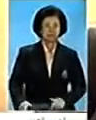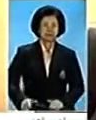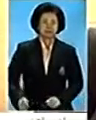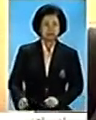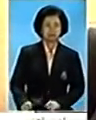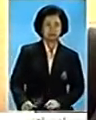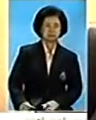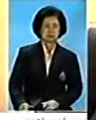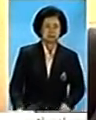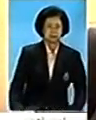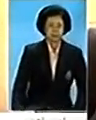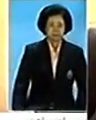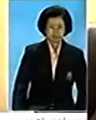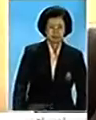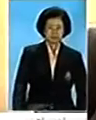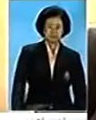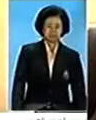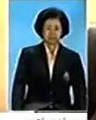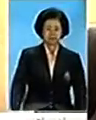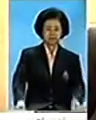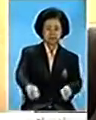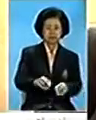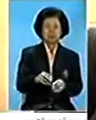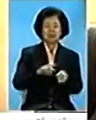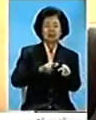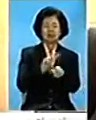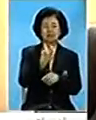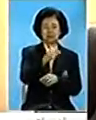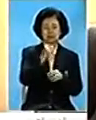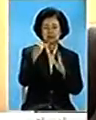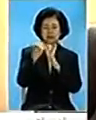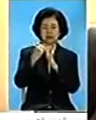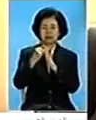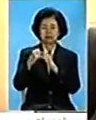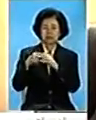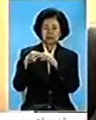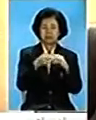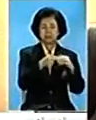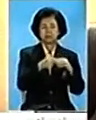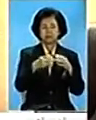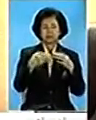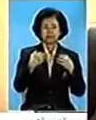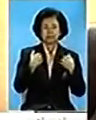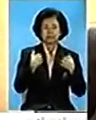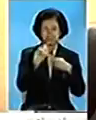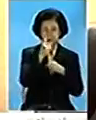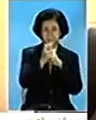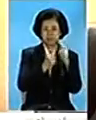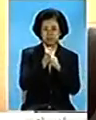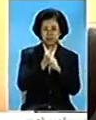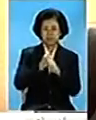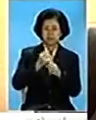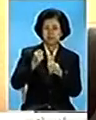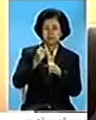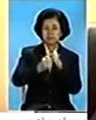ขึ้นในช่วงแรก10จังหวัดนำร่องผ่านมาปีกว่ามาปีสุดท้าย